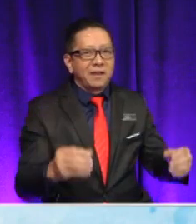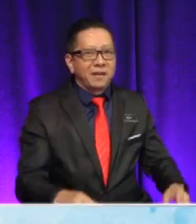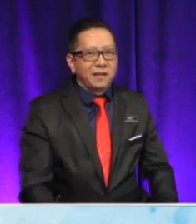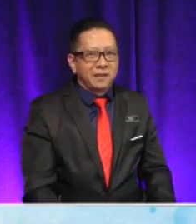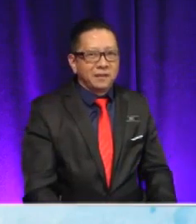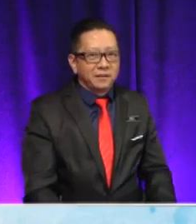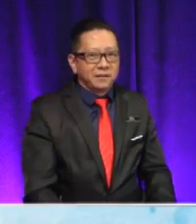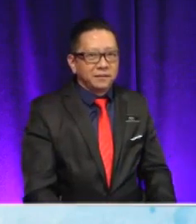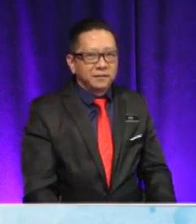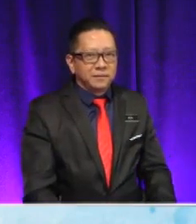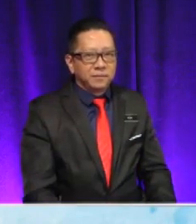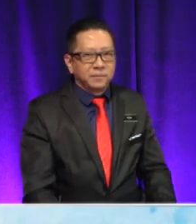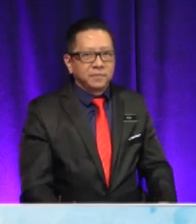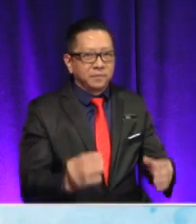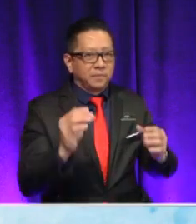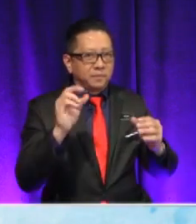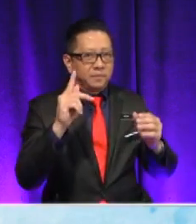Oke kering